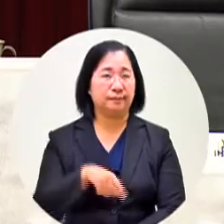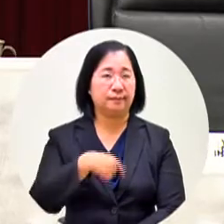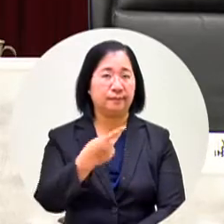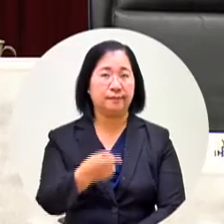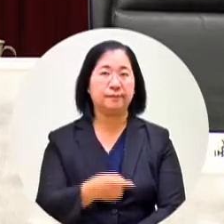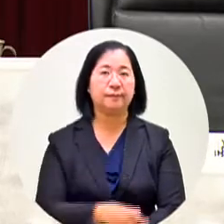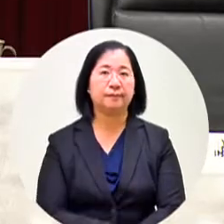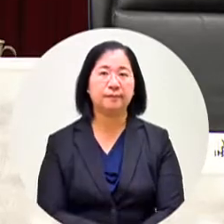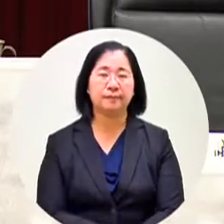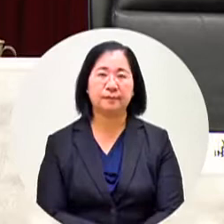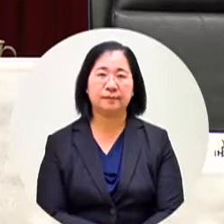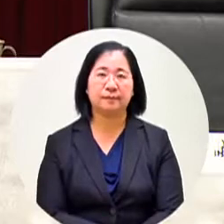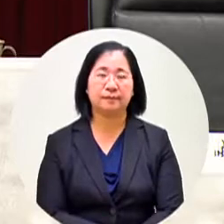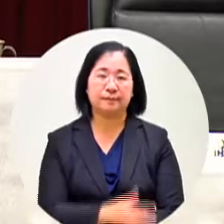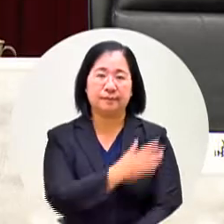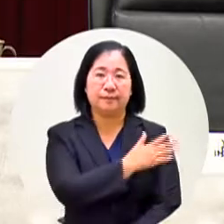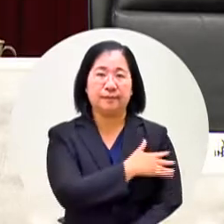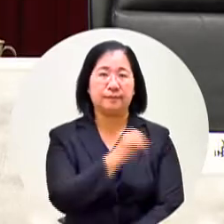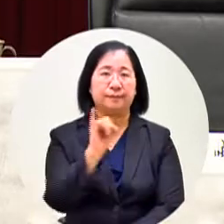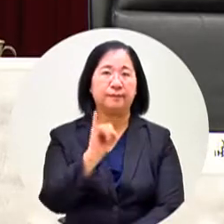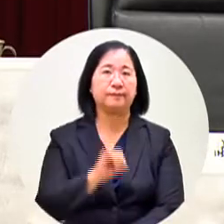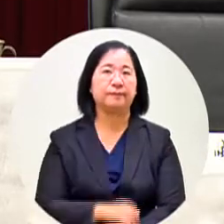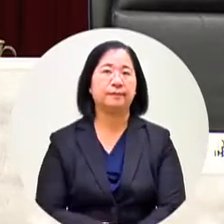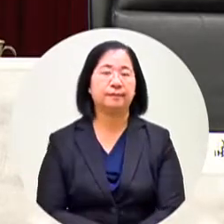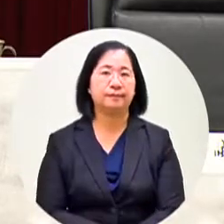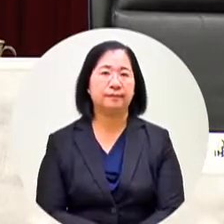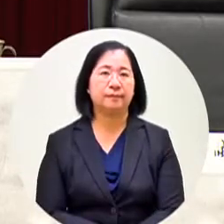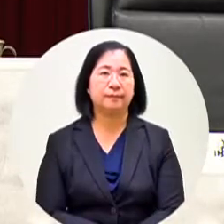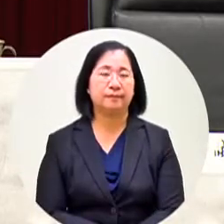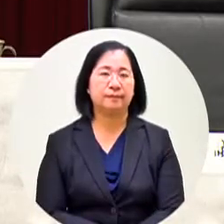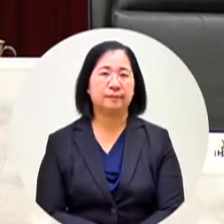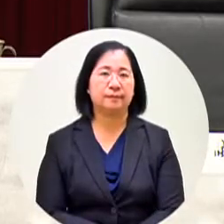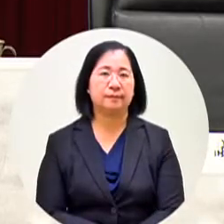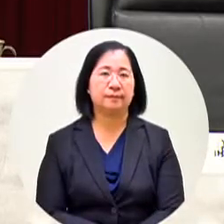接下来，陈明坚议员。